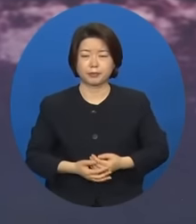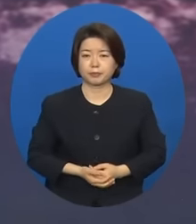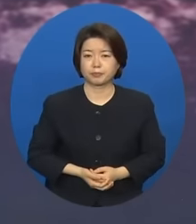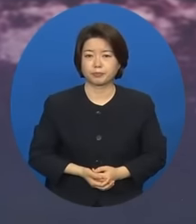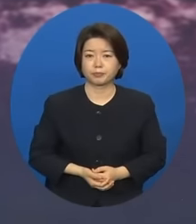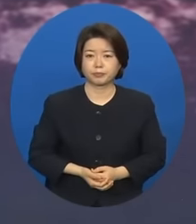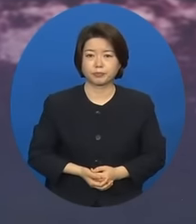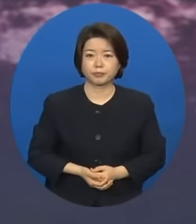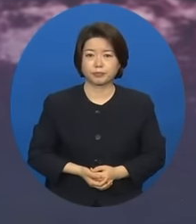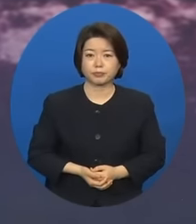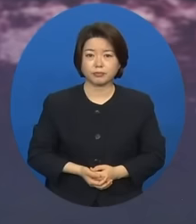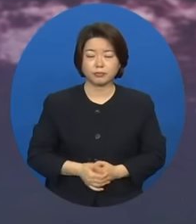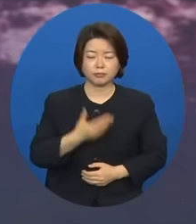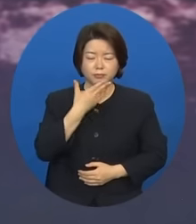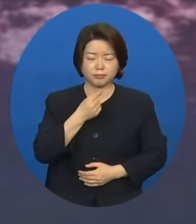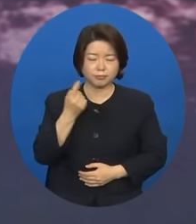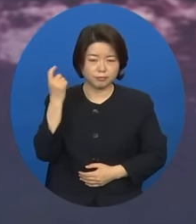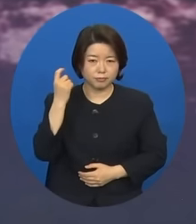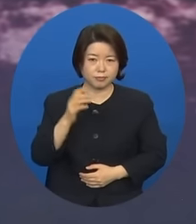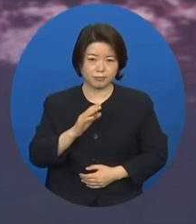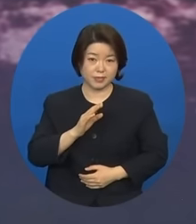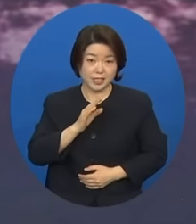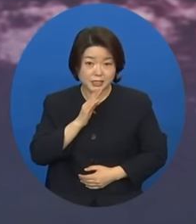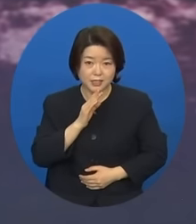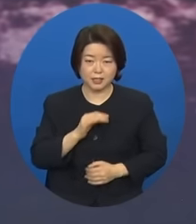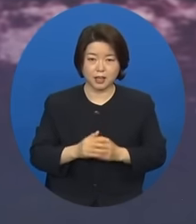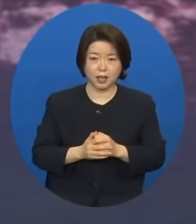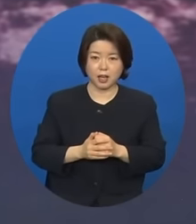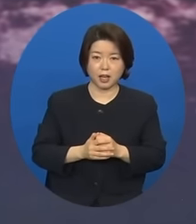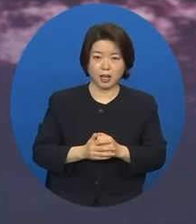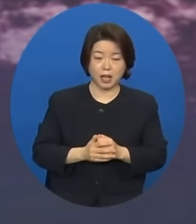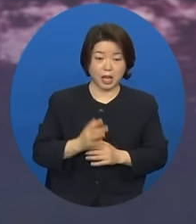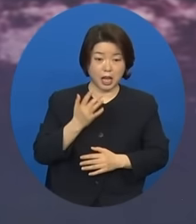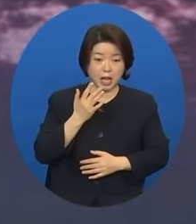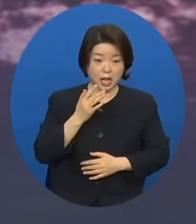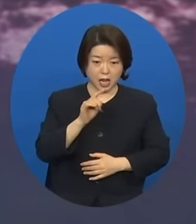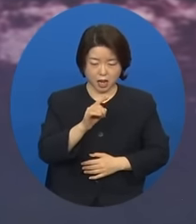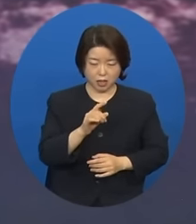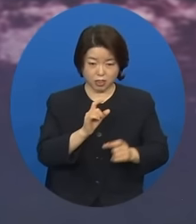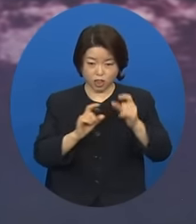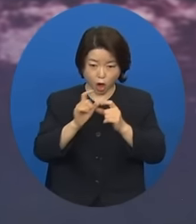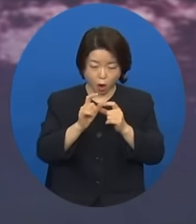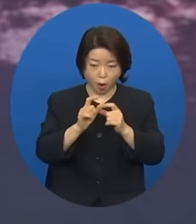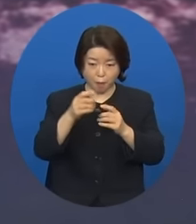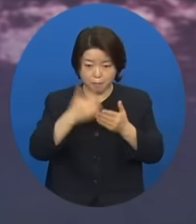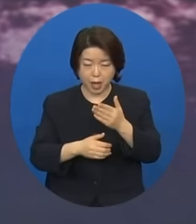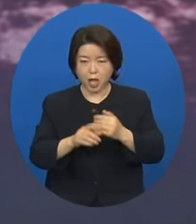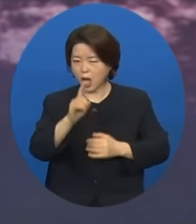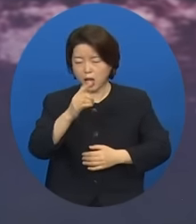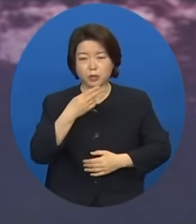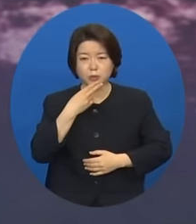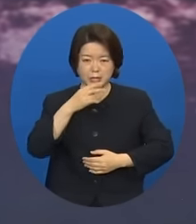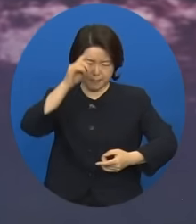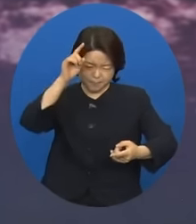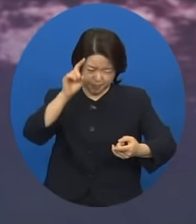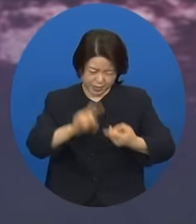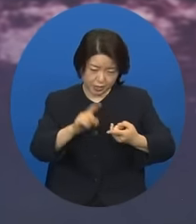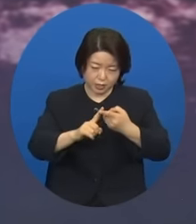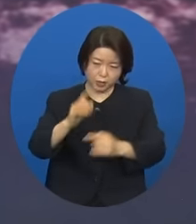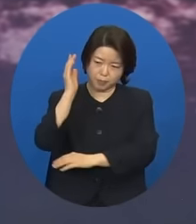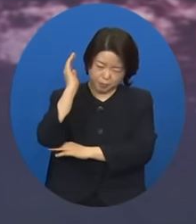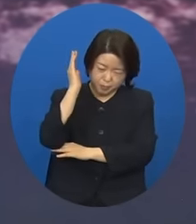읽어보십시오 복음을 진짜 하나도 가감없이 그대로 전합니다 정말 강력한 복음을